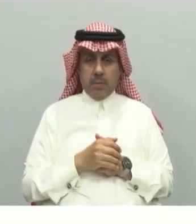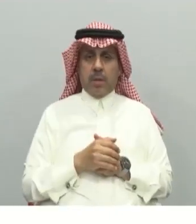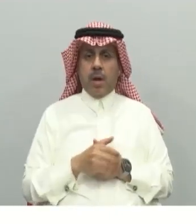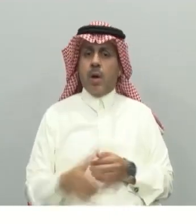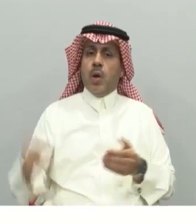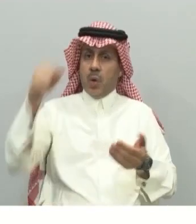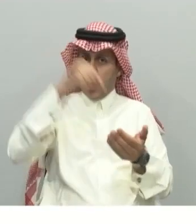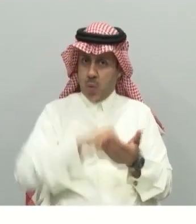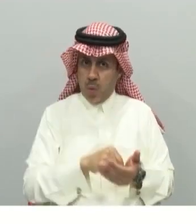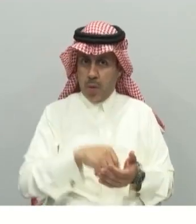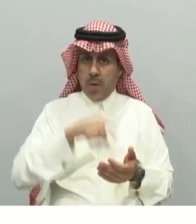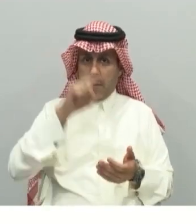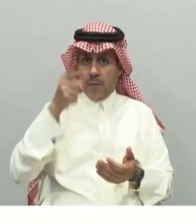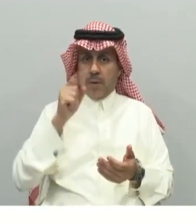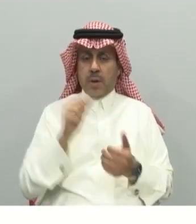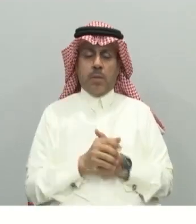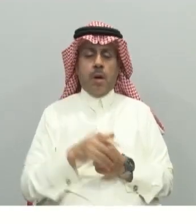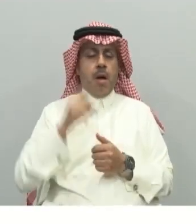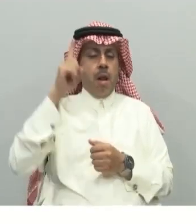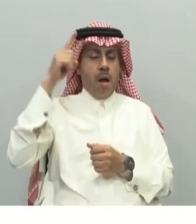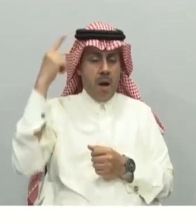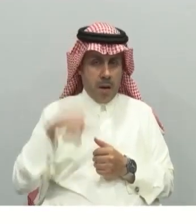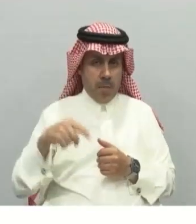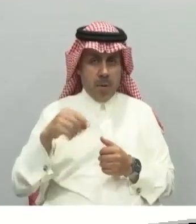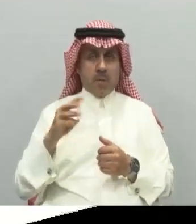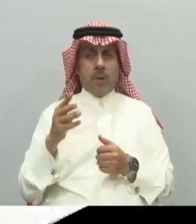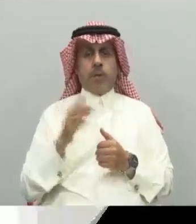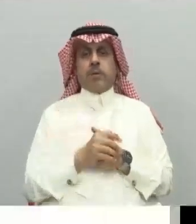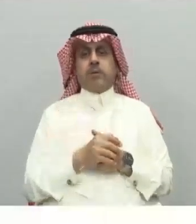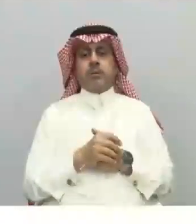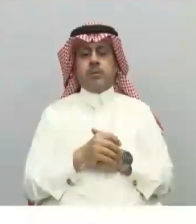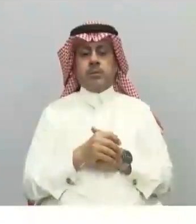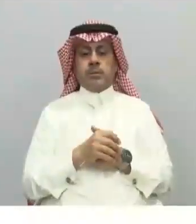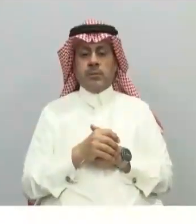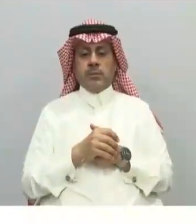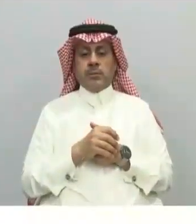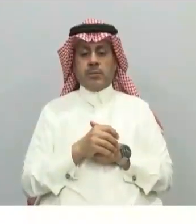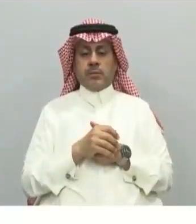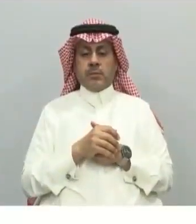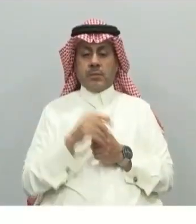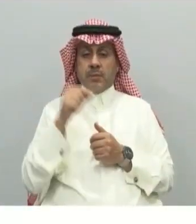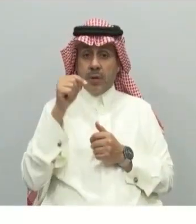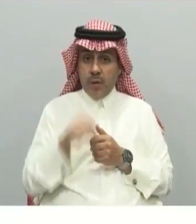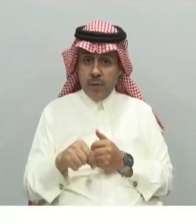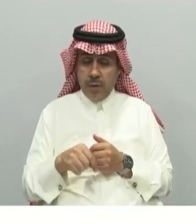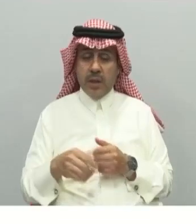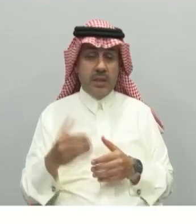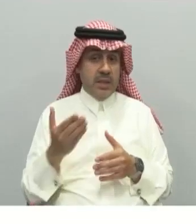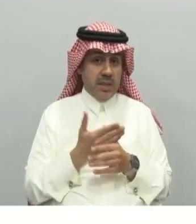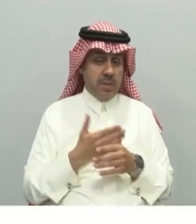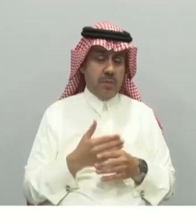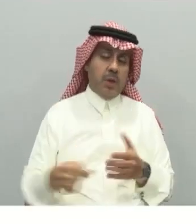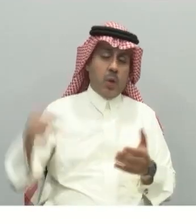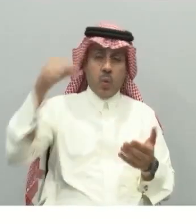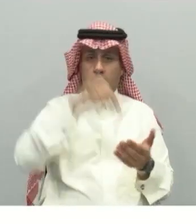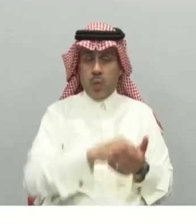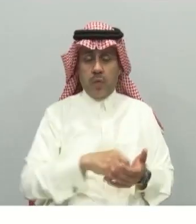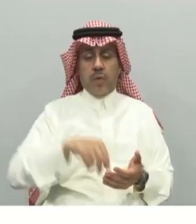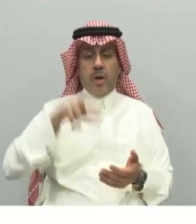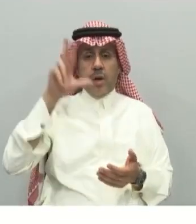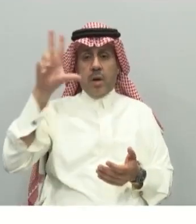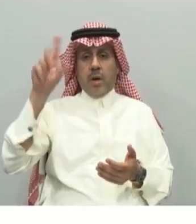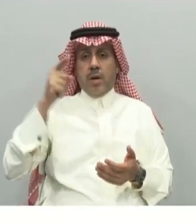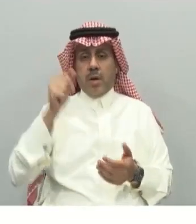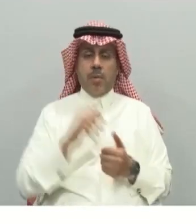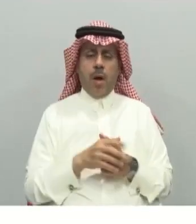في الربا الذي حرمه الله سبحانه وتعالى قد يكونان ذريعه الى وقوع في الربا الاعظم وهو